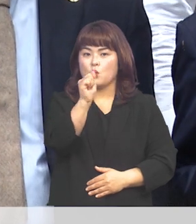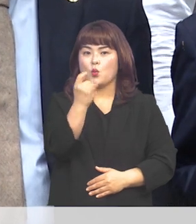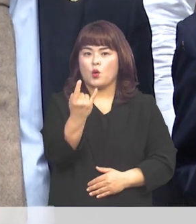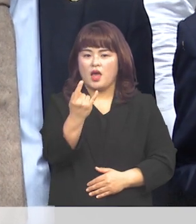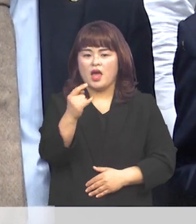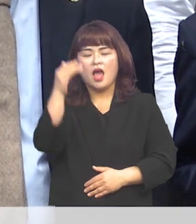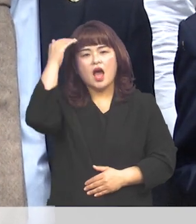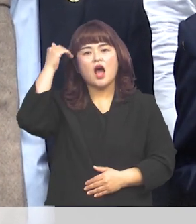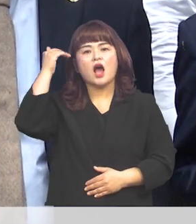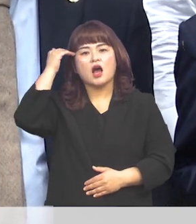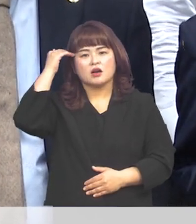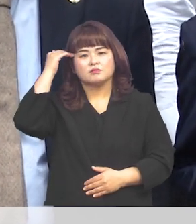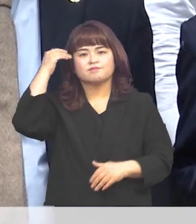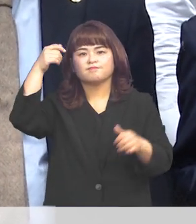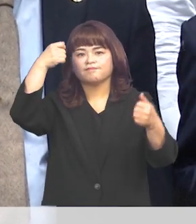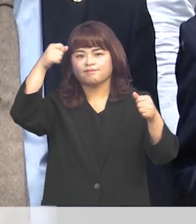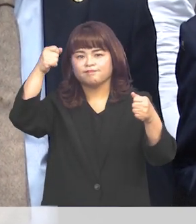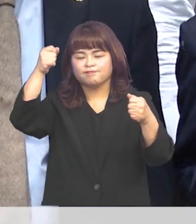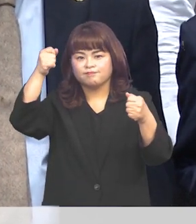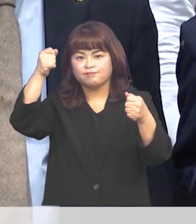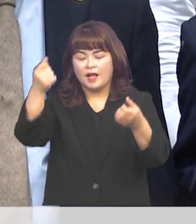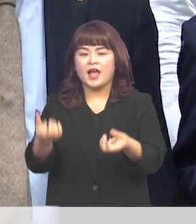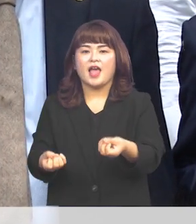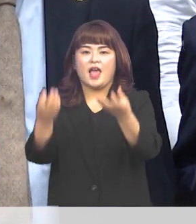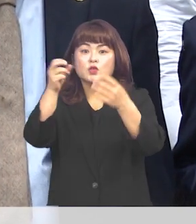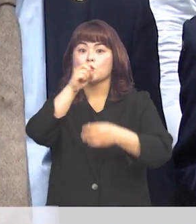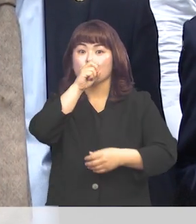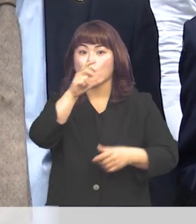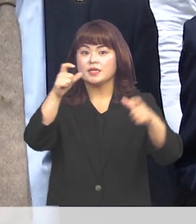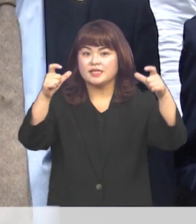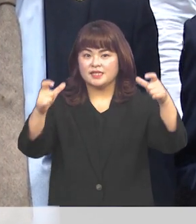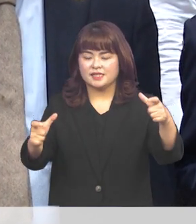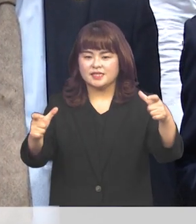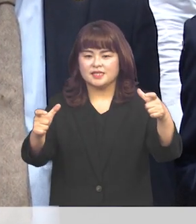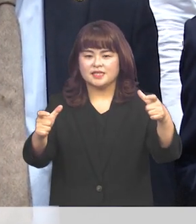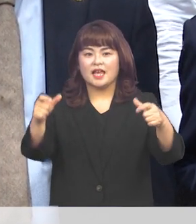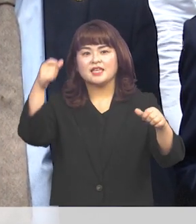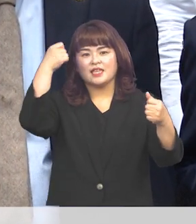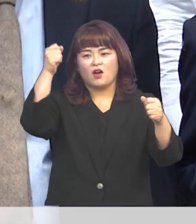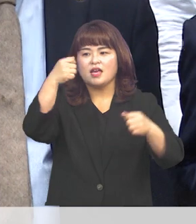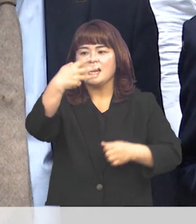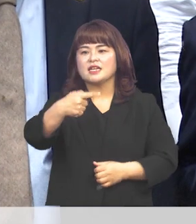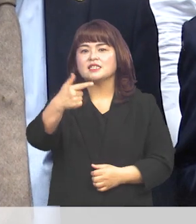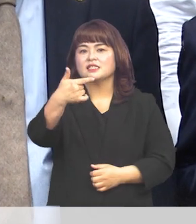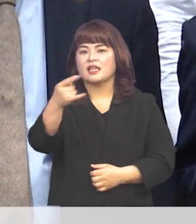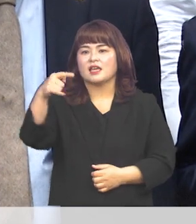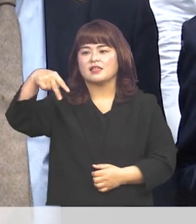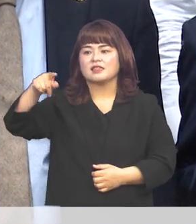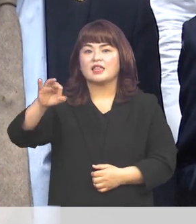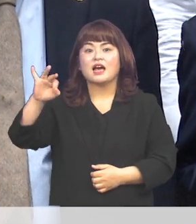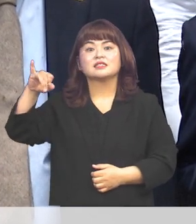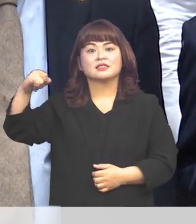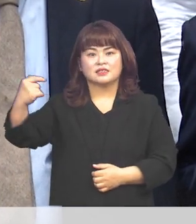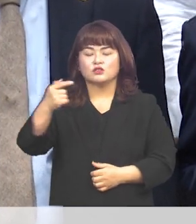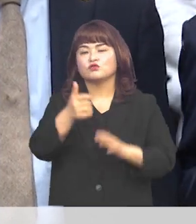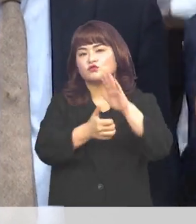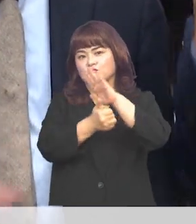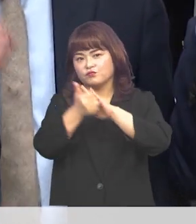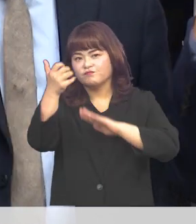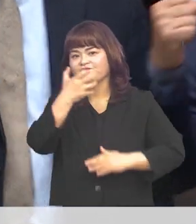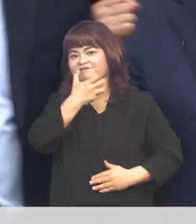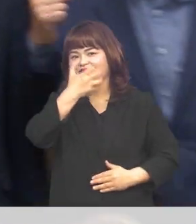제42회 대한민국 연극제 용인 연극 르네상스를